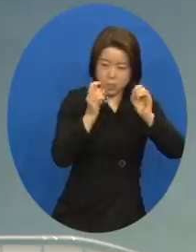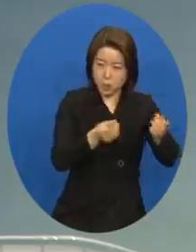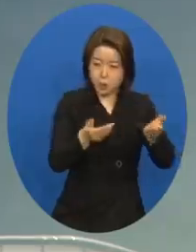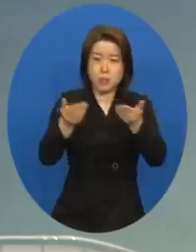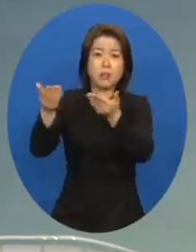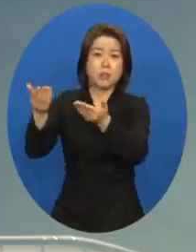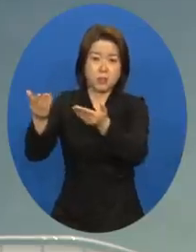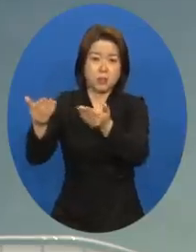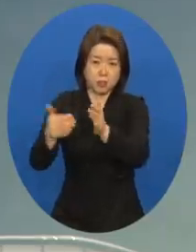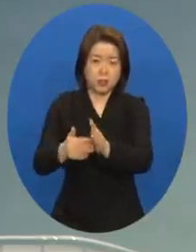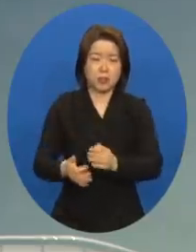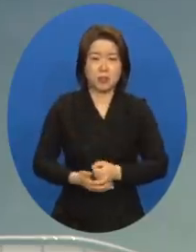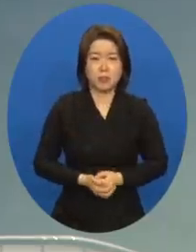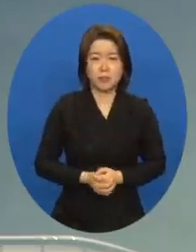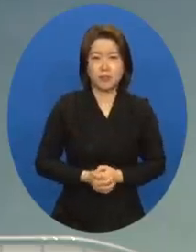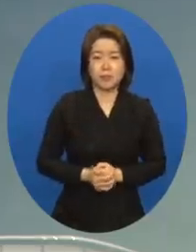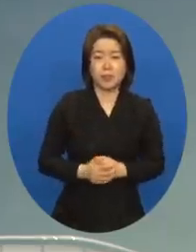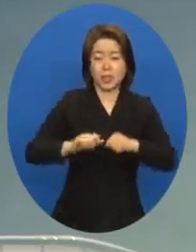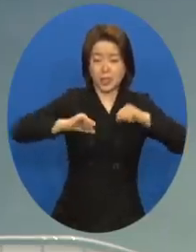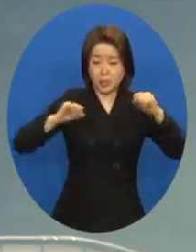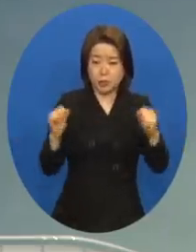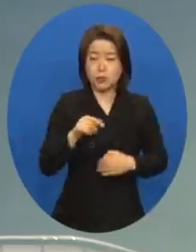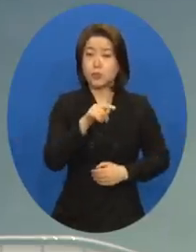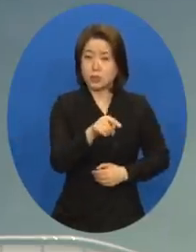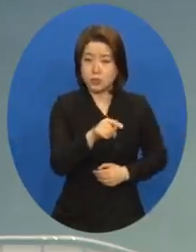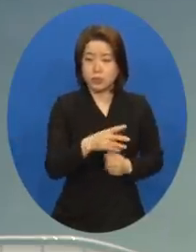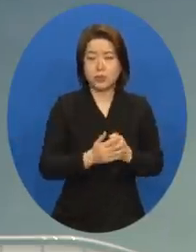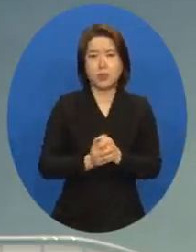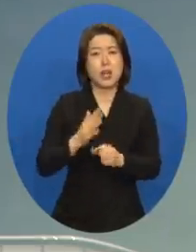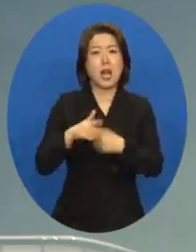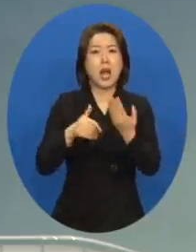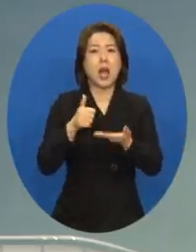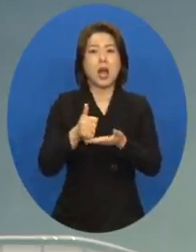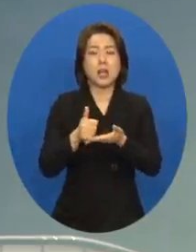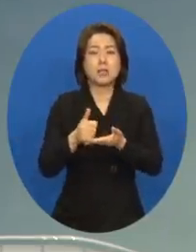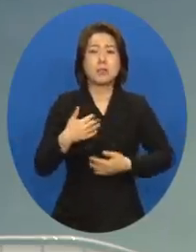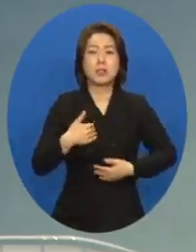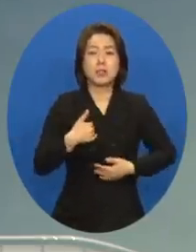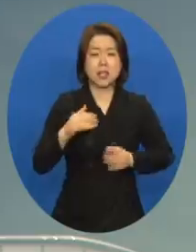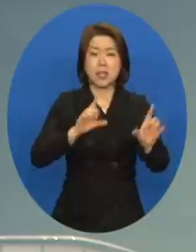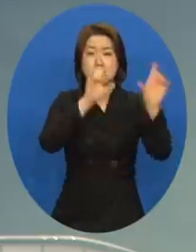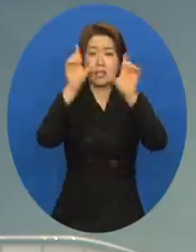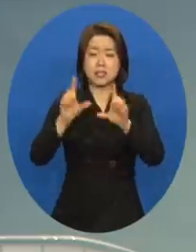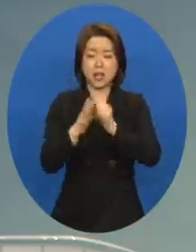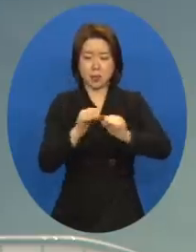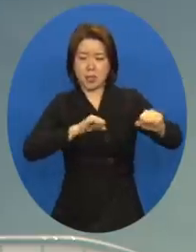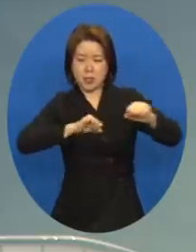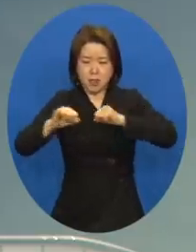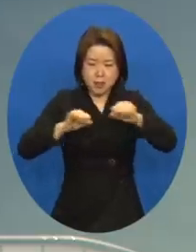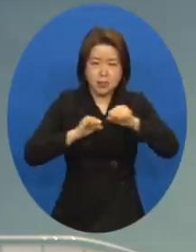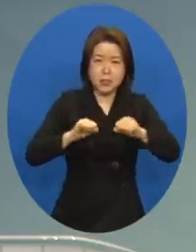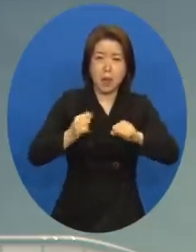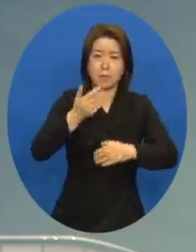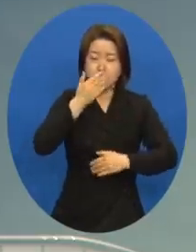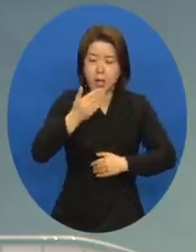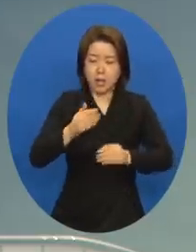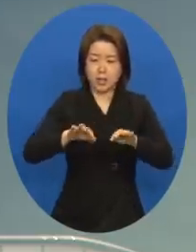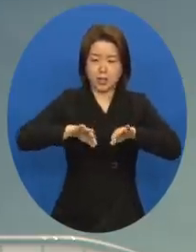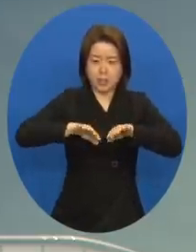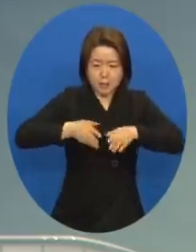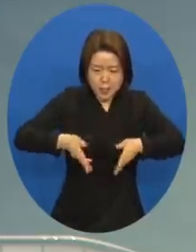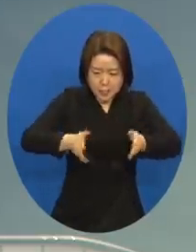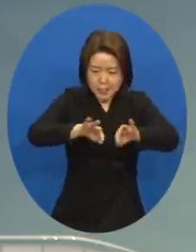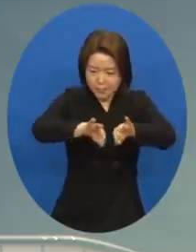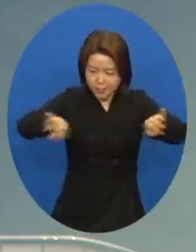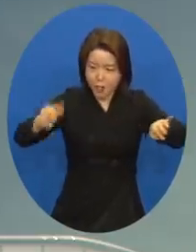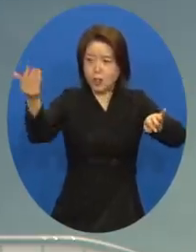것입니다. 순종 그것은 하나님께서 내 삶에 역사하시도록 길을 열어드리는